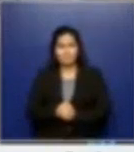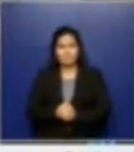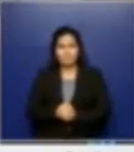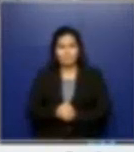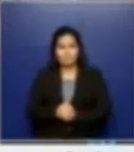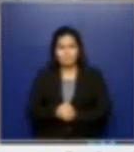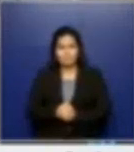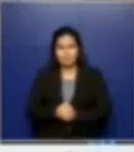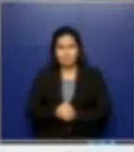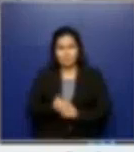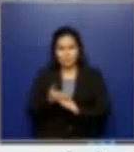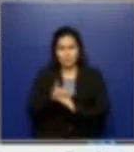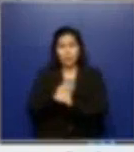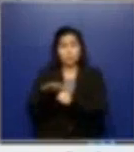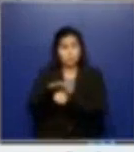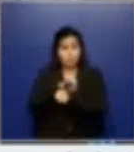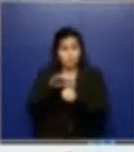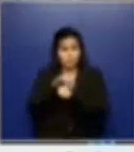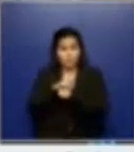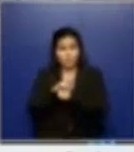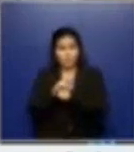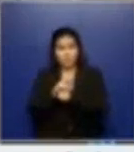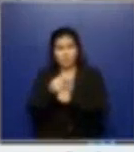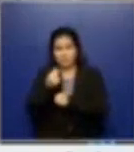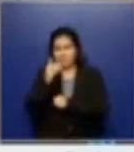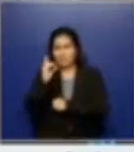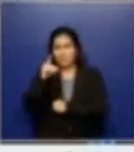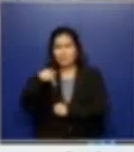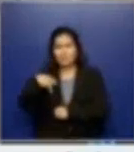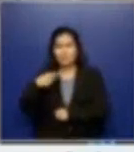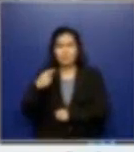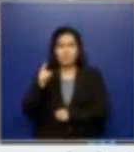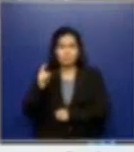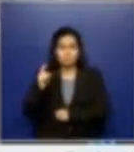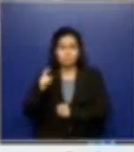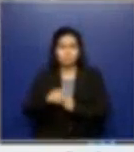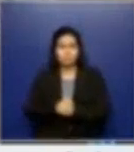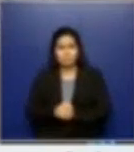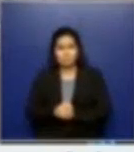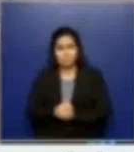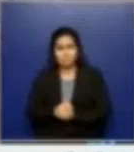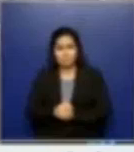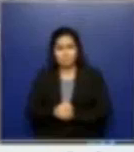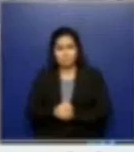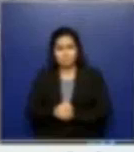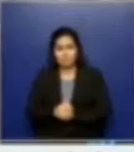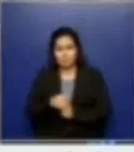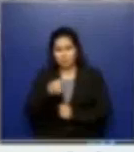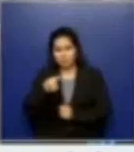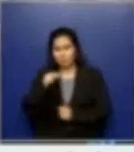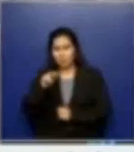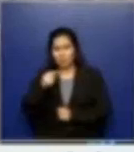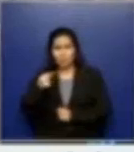ลดมาก่อนโควิดท่านต่ําเตี้ยเรียดินเลยก่อนโควิดนี่ต่ําเตี้ยเรียดิน